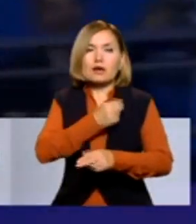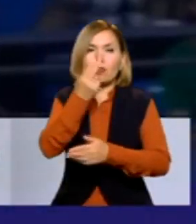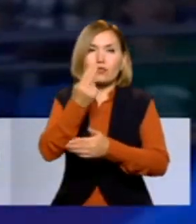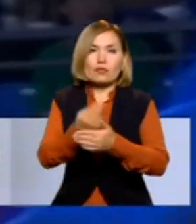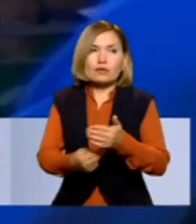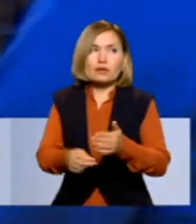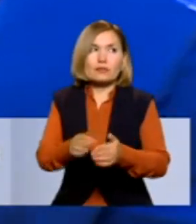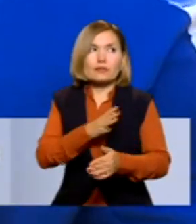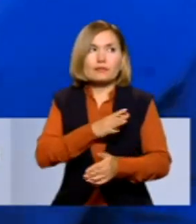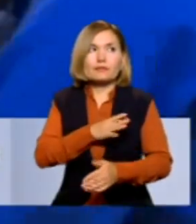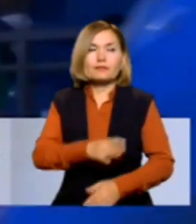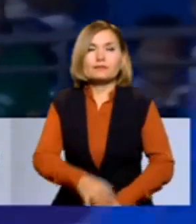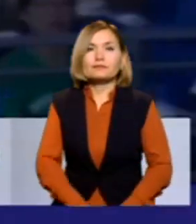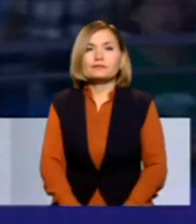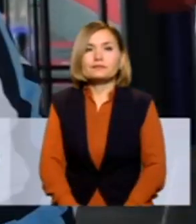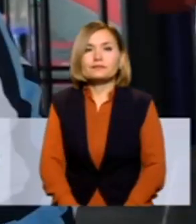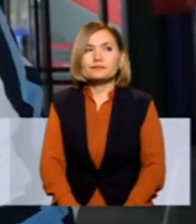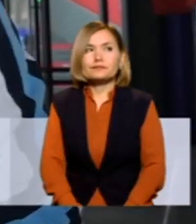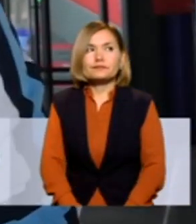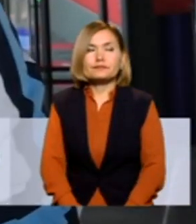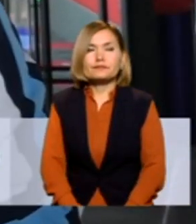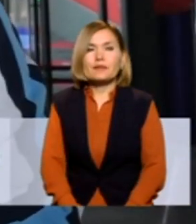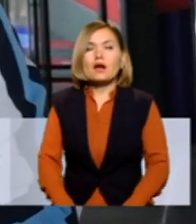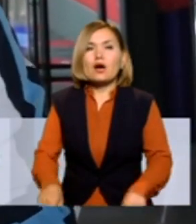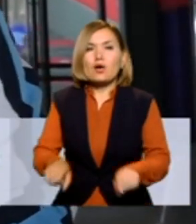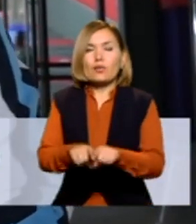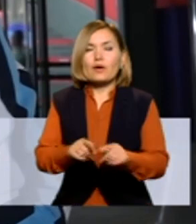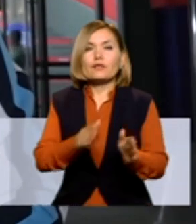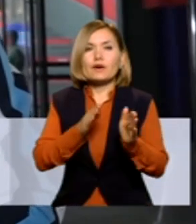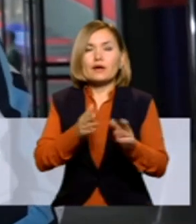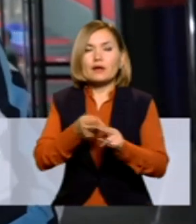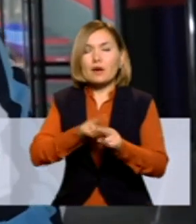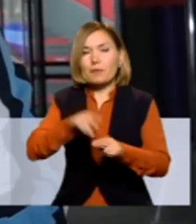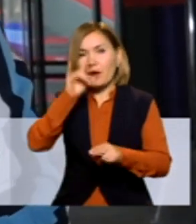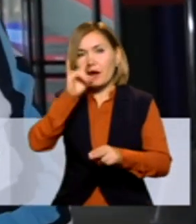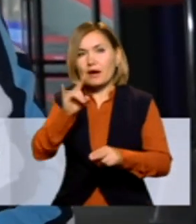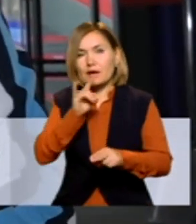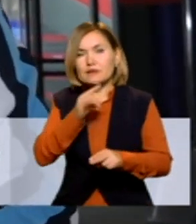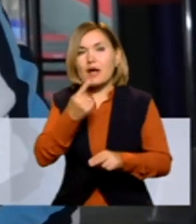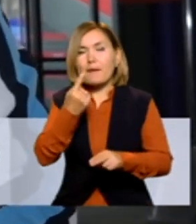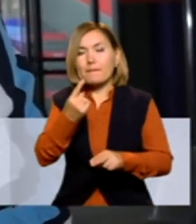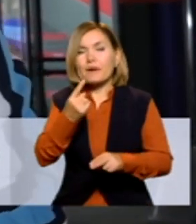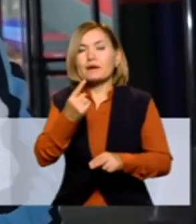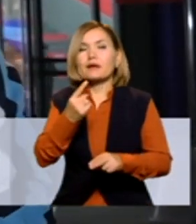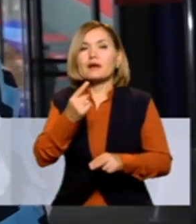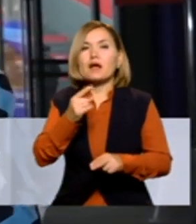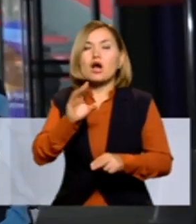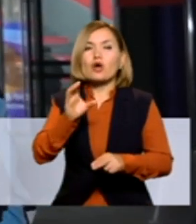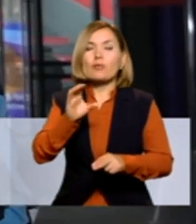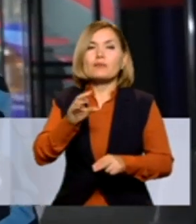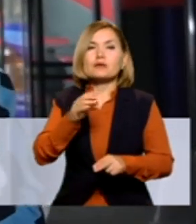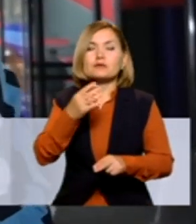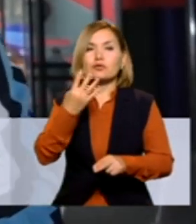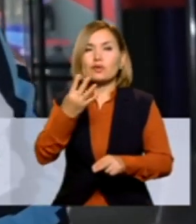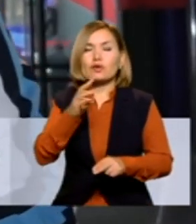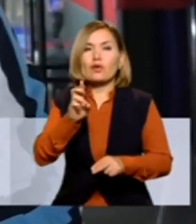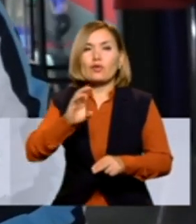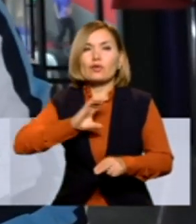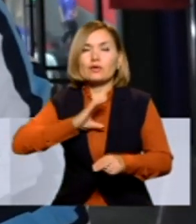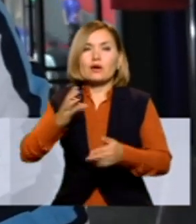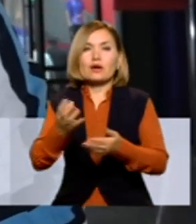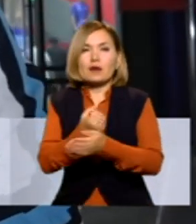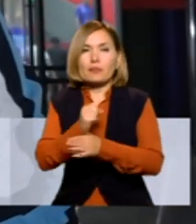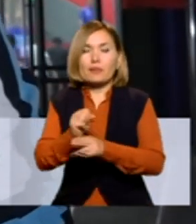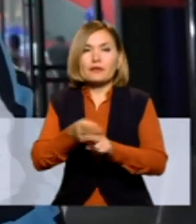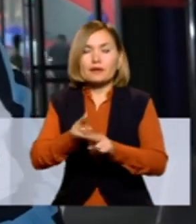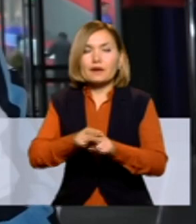жүлдеге бір табан жетпей қалды. Осылайша дзюдошылар ел қоржынына бір күміс, 4 қола медаль салды. 2018 жылы